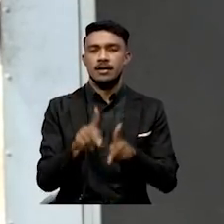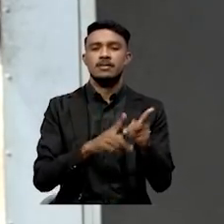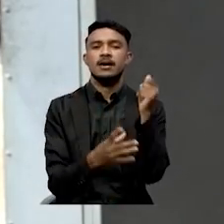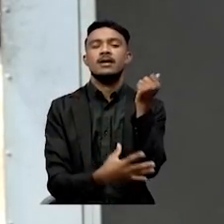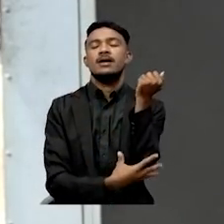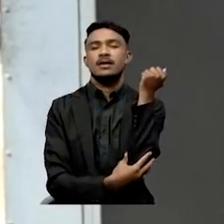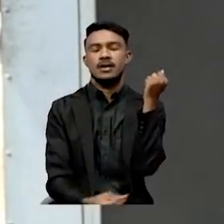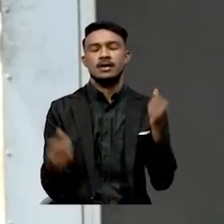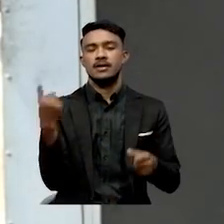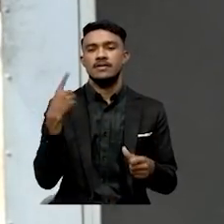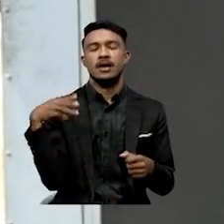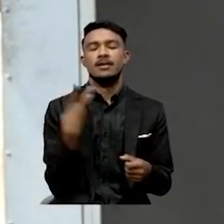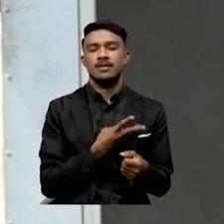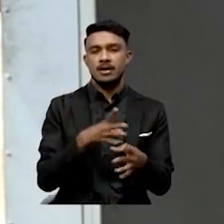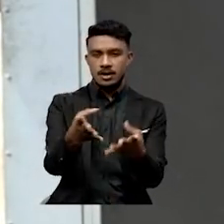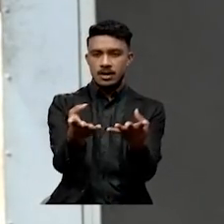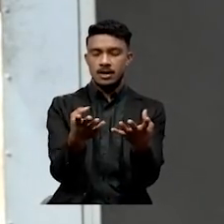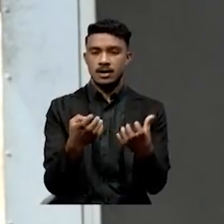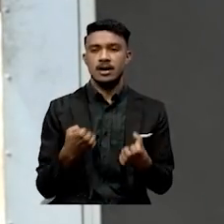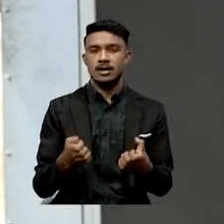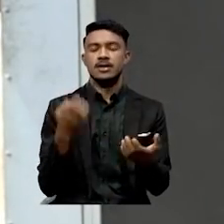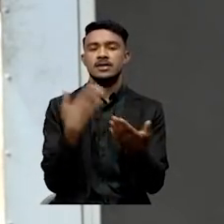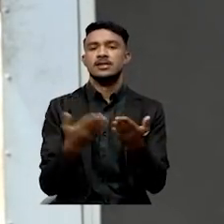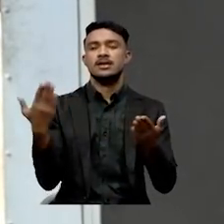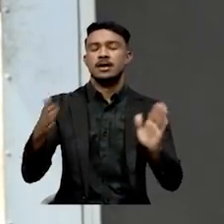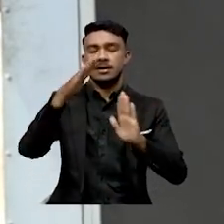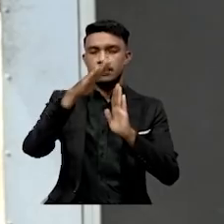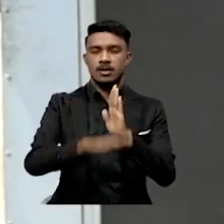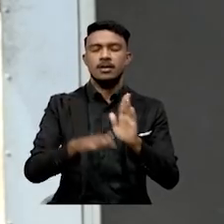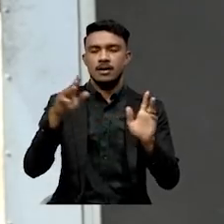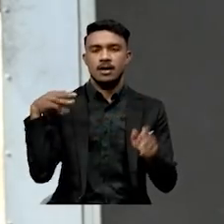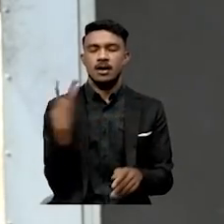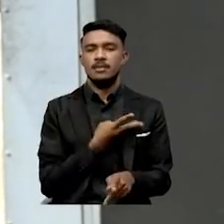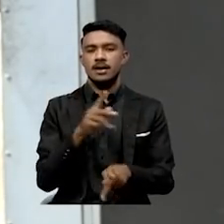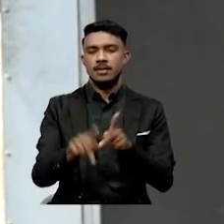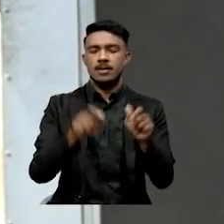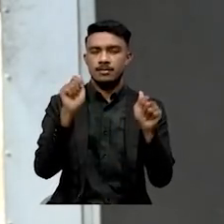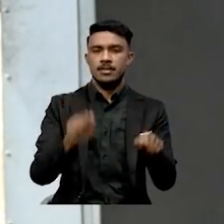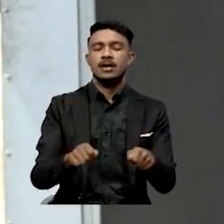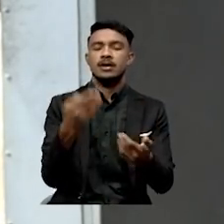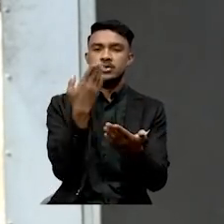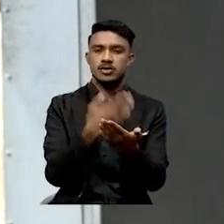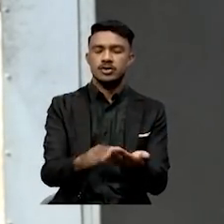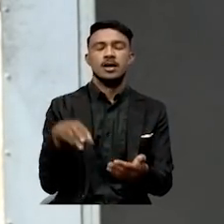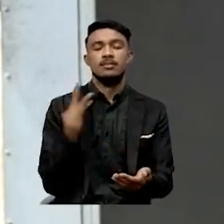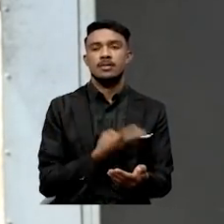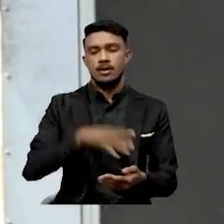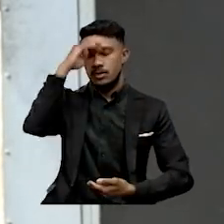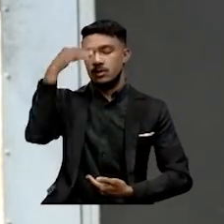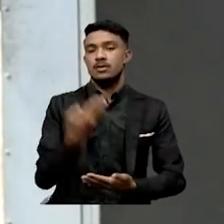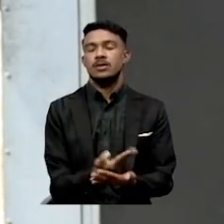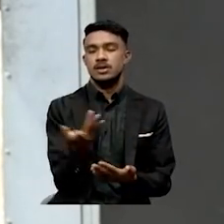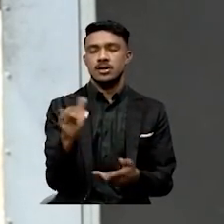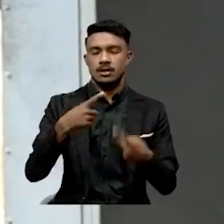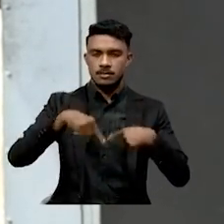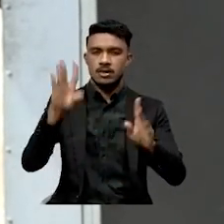karena sesuatu full ini waktu. Waktu itu kami, aku karena sesuatu full ini tumbar. Aku boleh sesuatu netik, para aku nuan terhur bayi sekolah. Ruhan amirai,